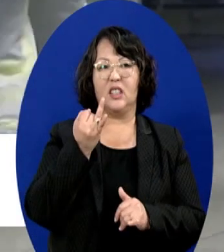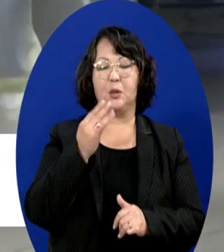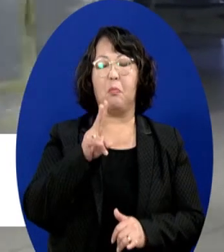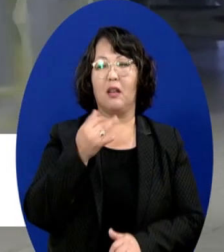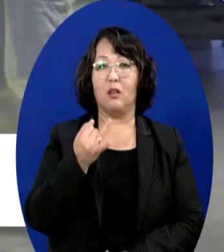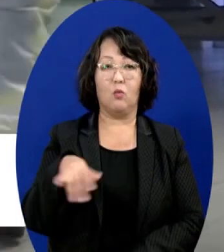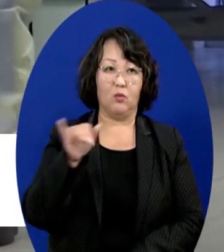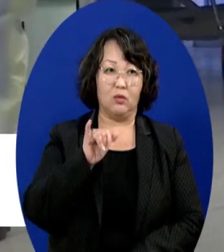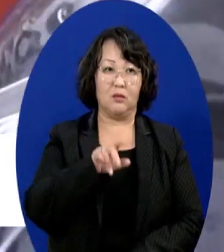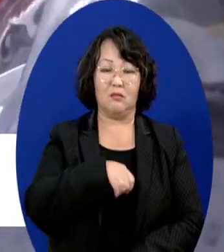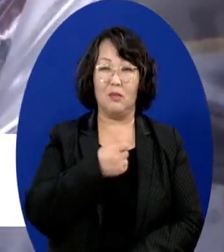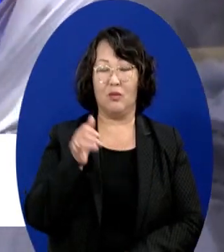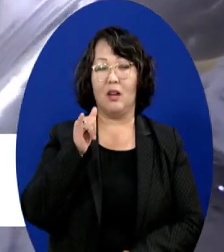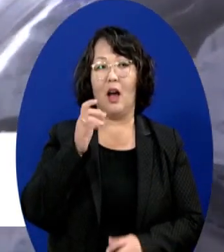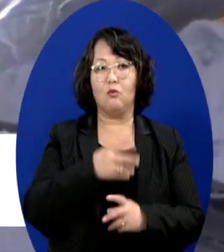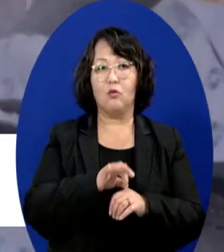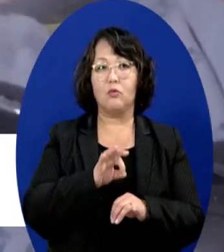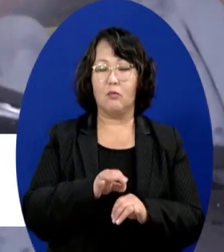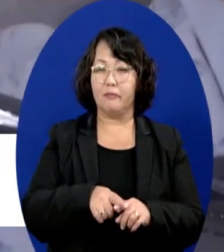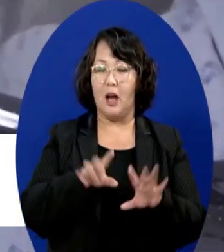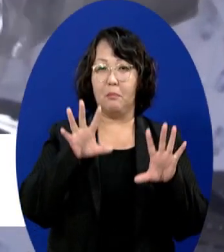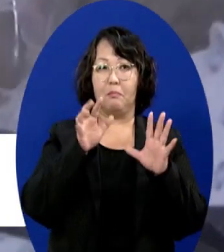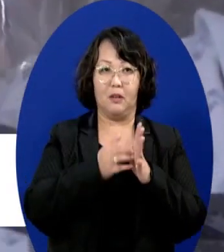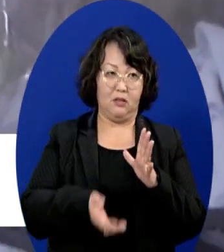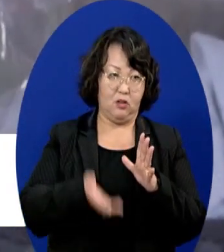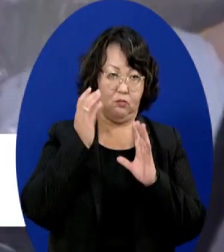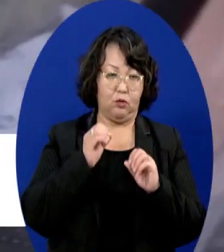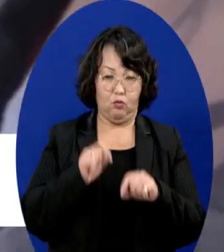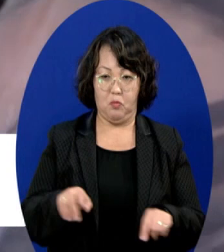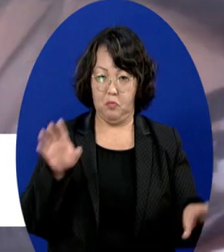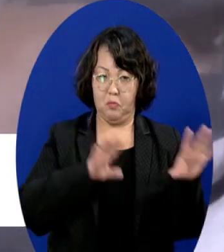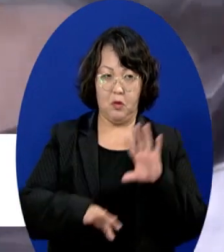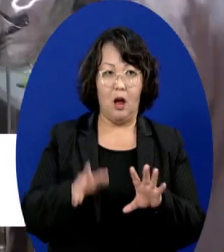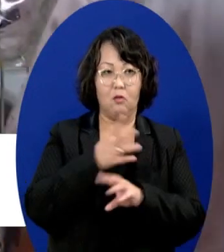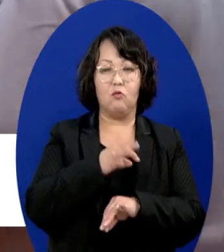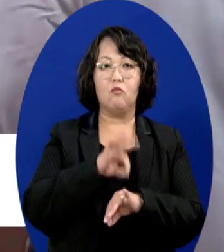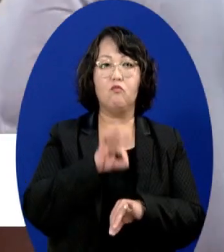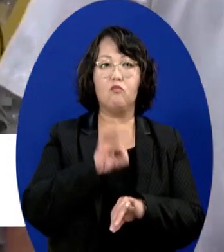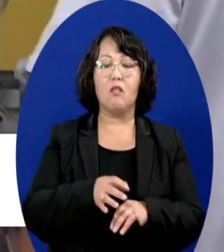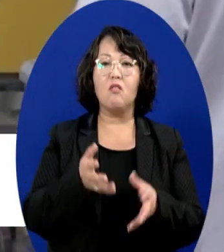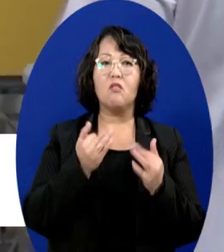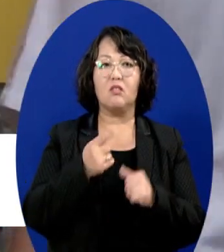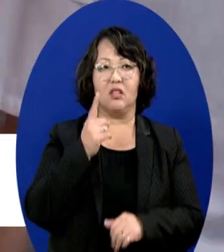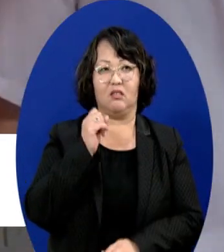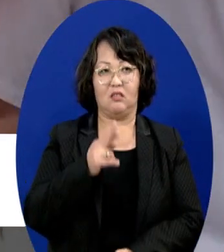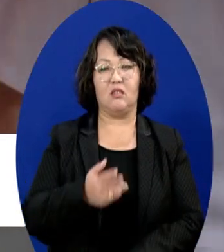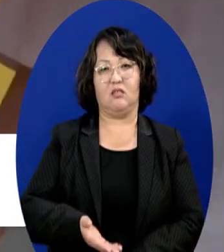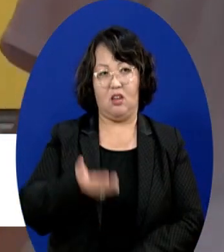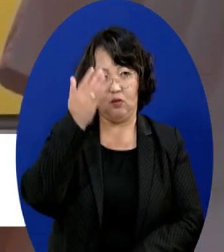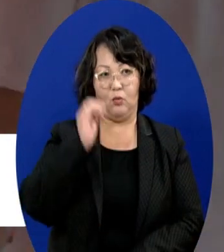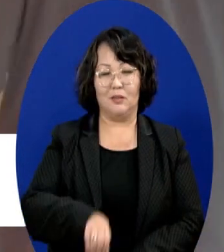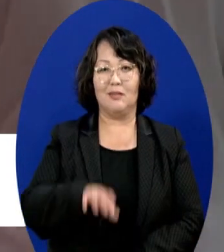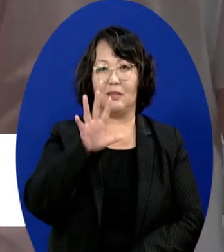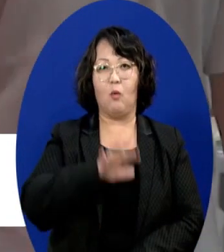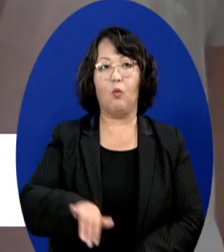буй халдварын тохиолдлын тоо 100,000-ыг давах болжээ. Өнөөдрийн байдлаар халдварын тохиолдлын тоо нь 1 саяыг давсан 5